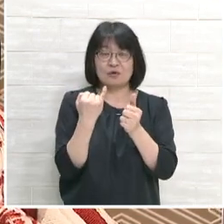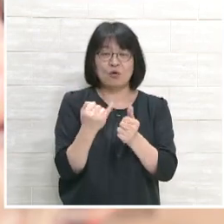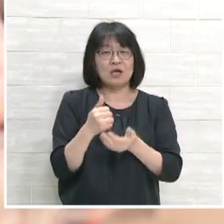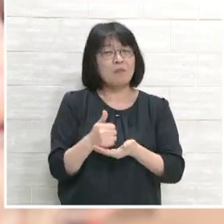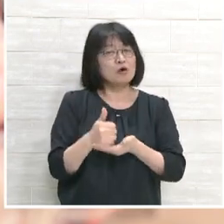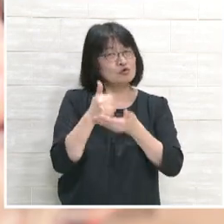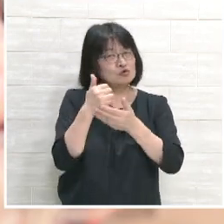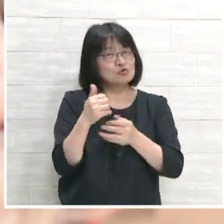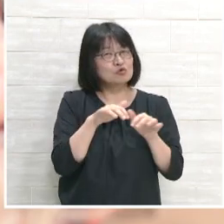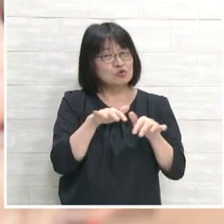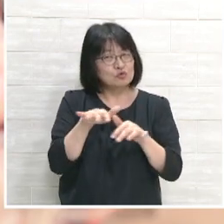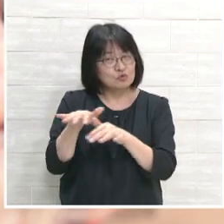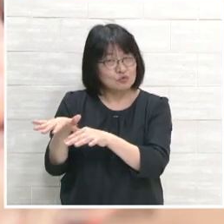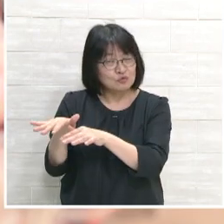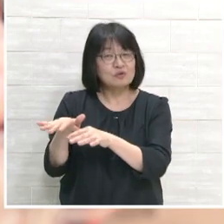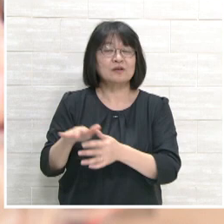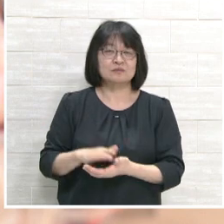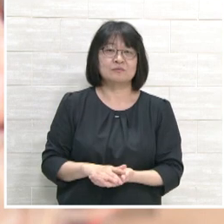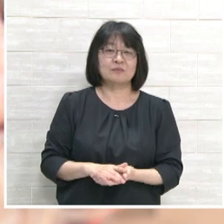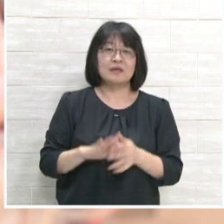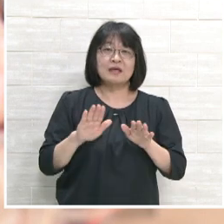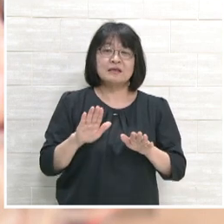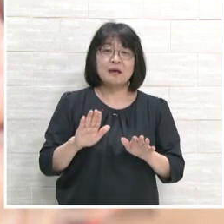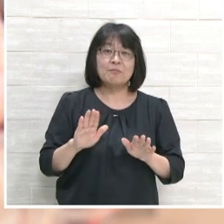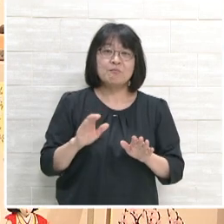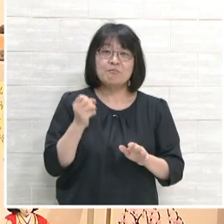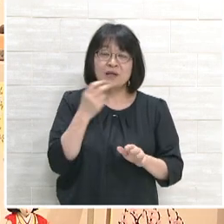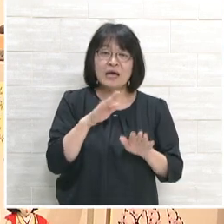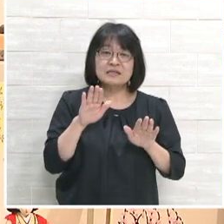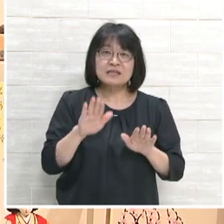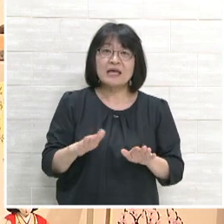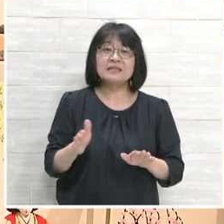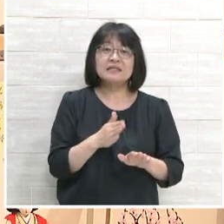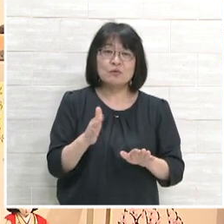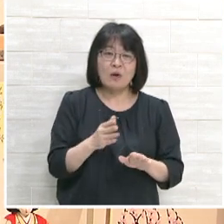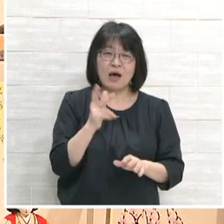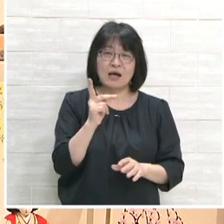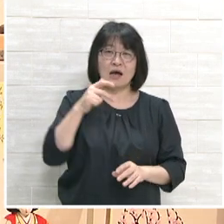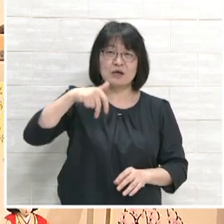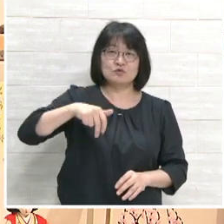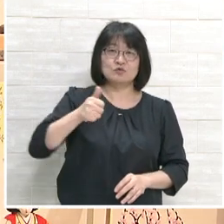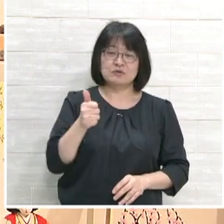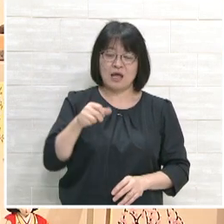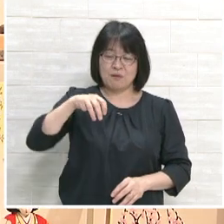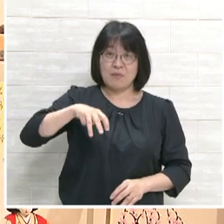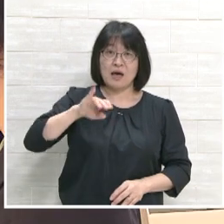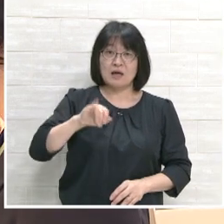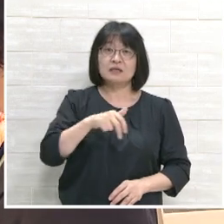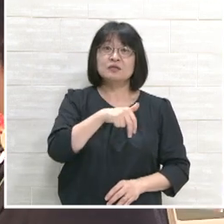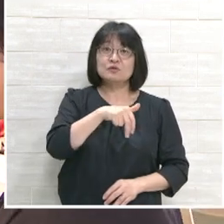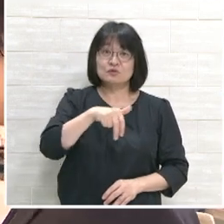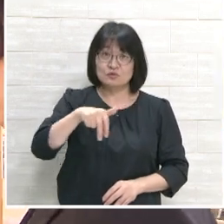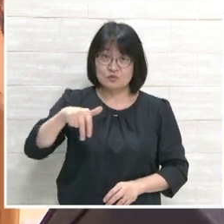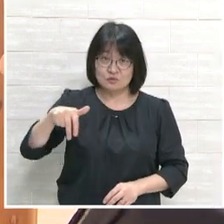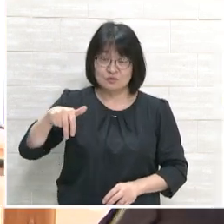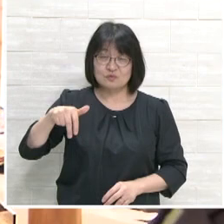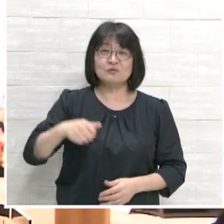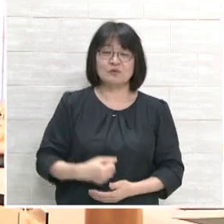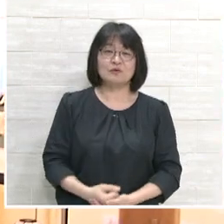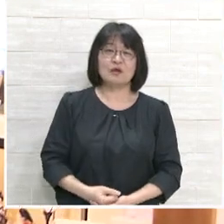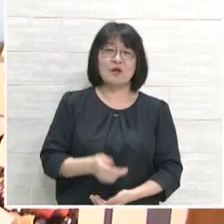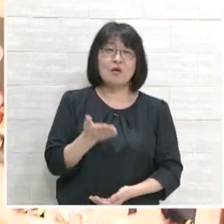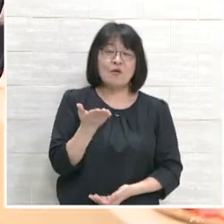。さらに最近のキーワードはカスタマイズです。 こちらはです